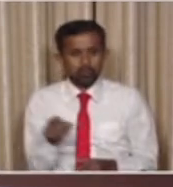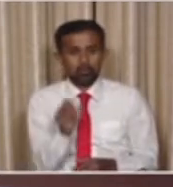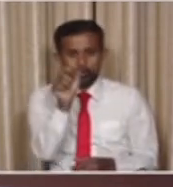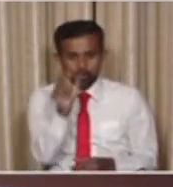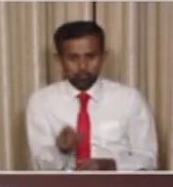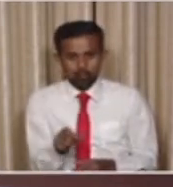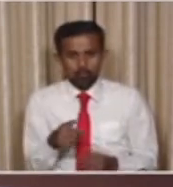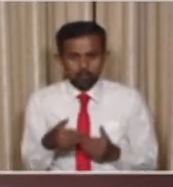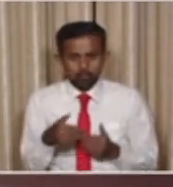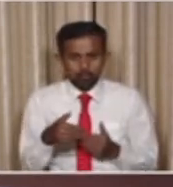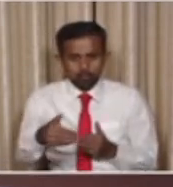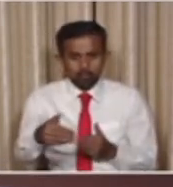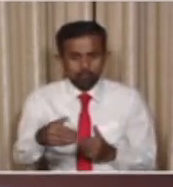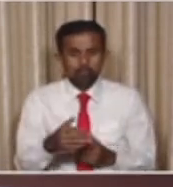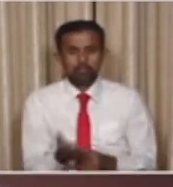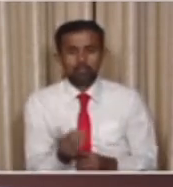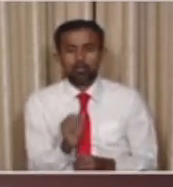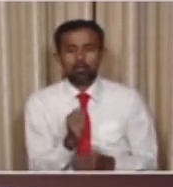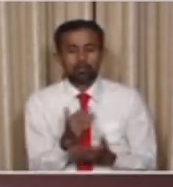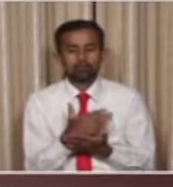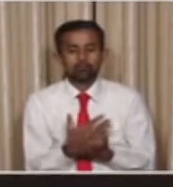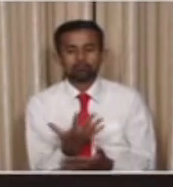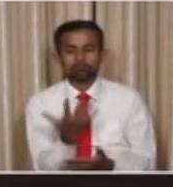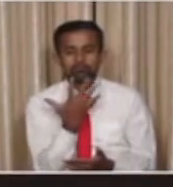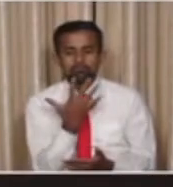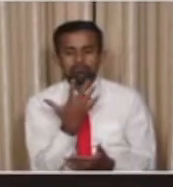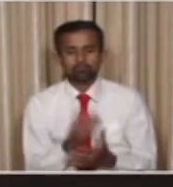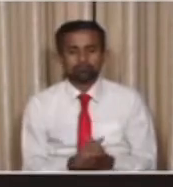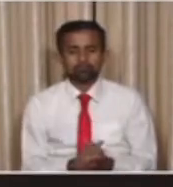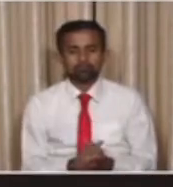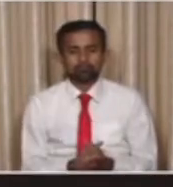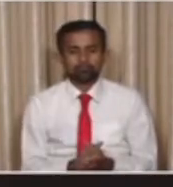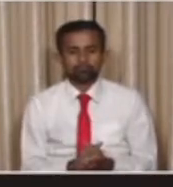ඔබතුමාගෙන් මෙතෙන් සිට ඉදිරියට මේක යන්නේ කොහොමද කියලා පැහැදිලි කිරීමක් අවශ්‍යයි. ඔව්.